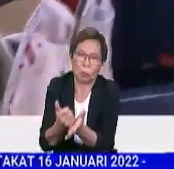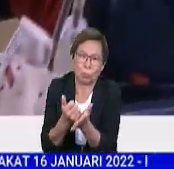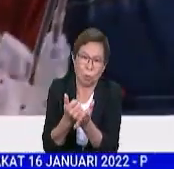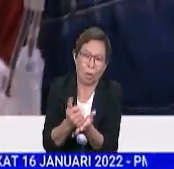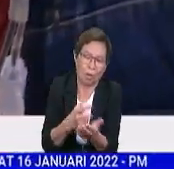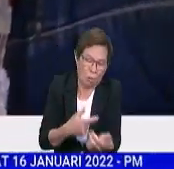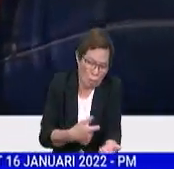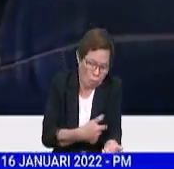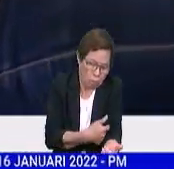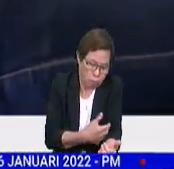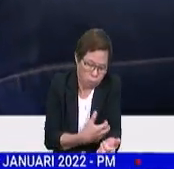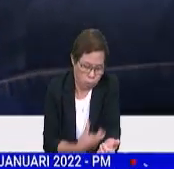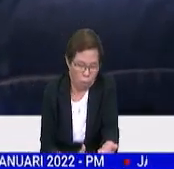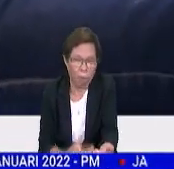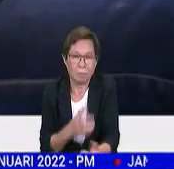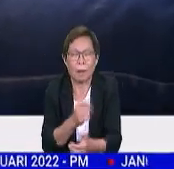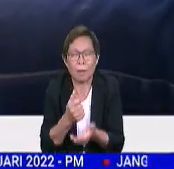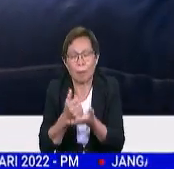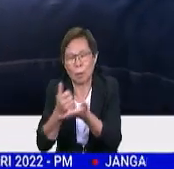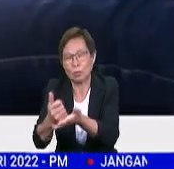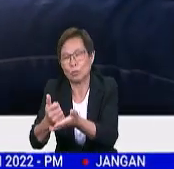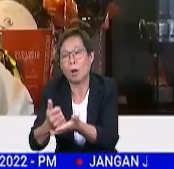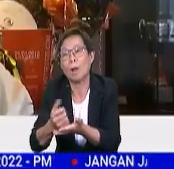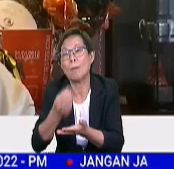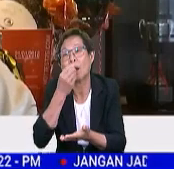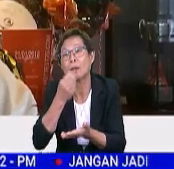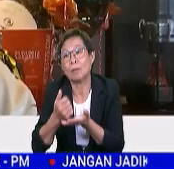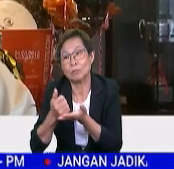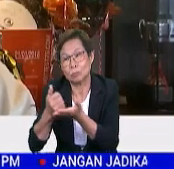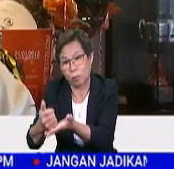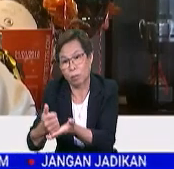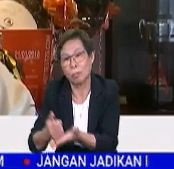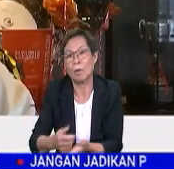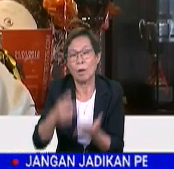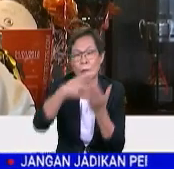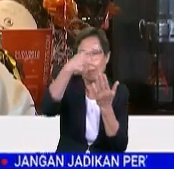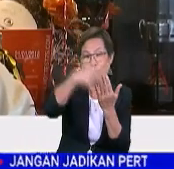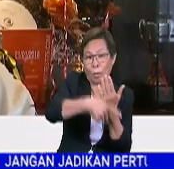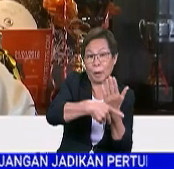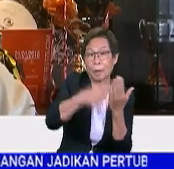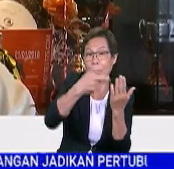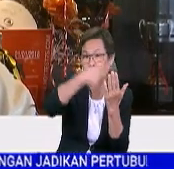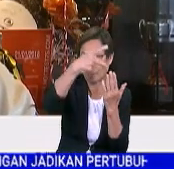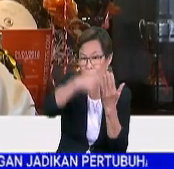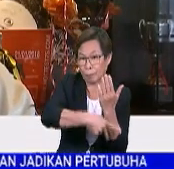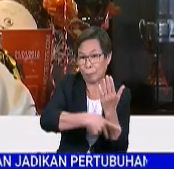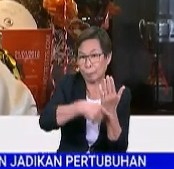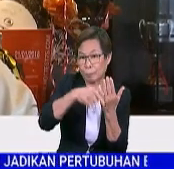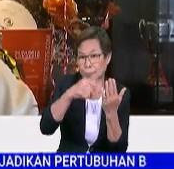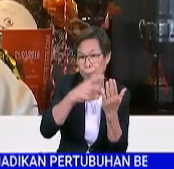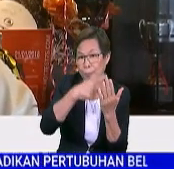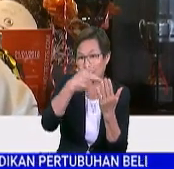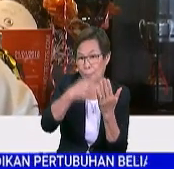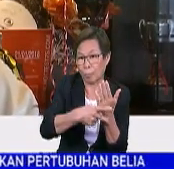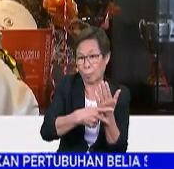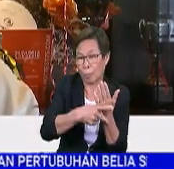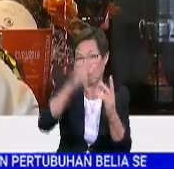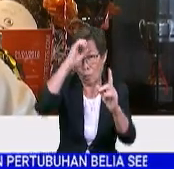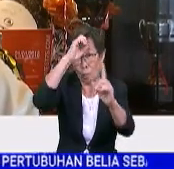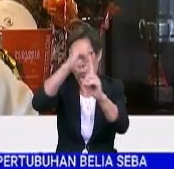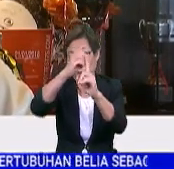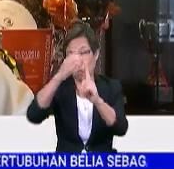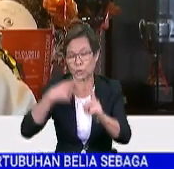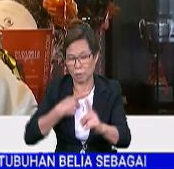merma darah dan juga memberi bantuan makanan jadi program ini adalahah satu daripada motor yang kita